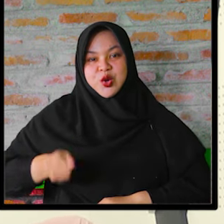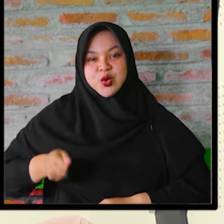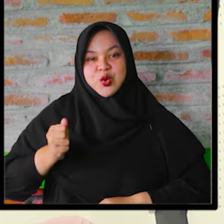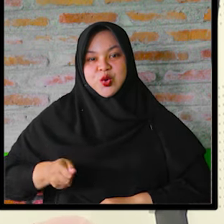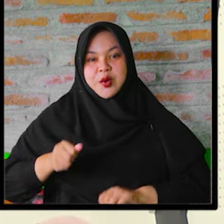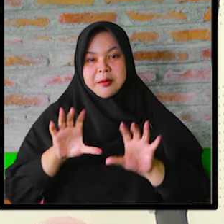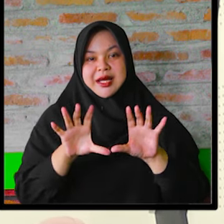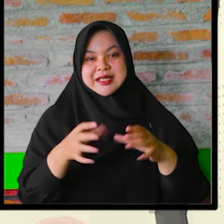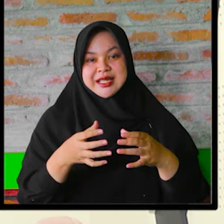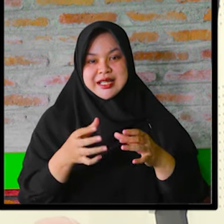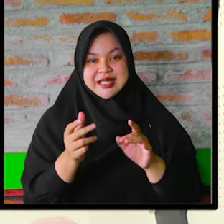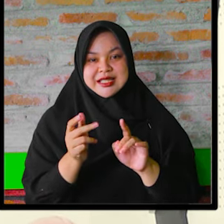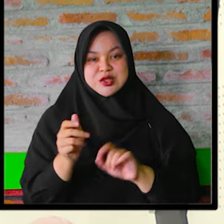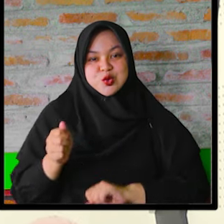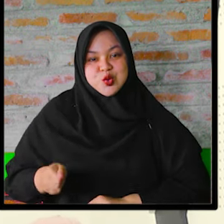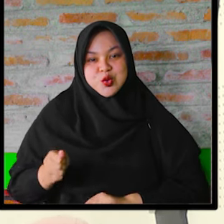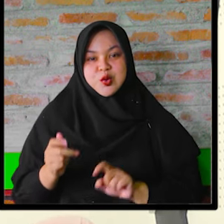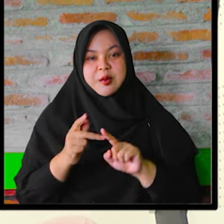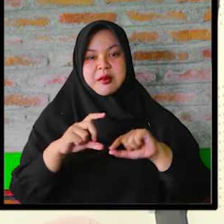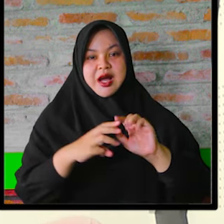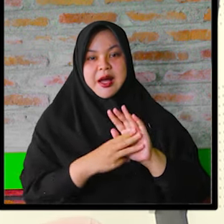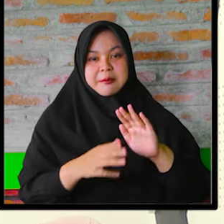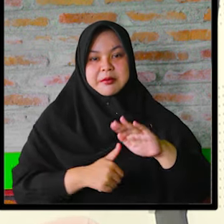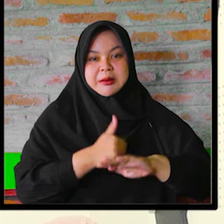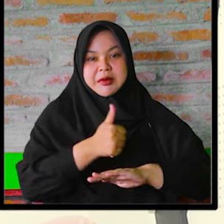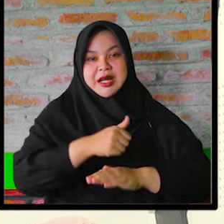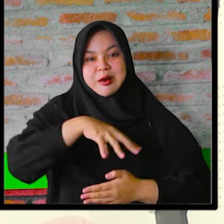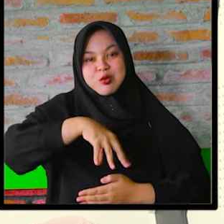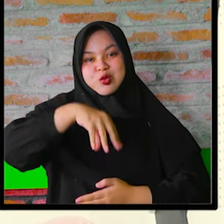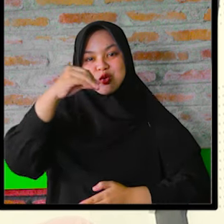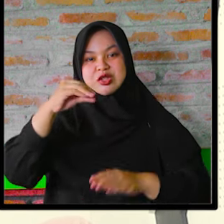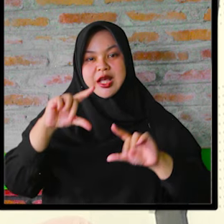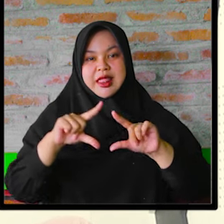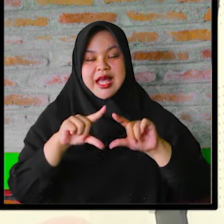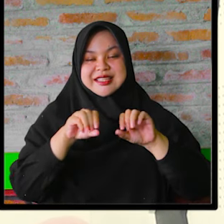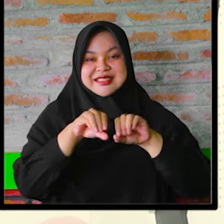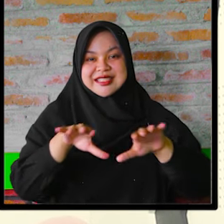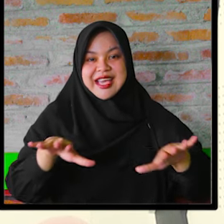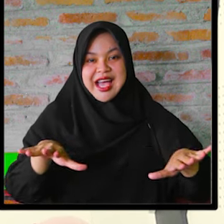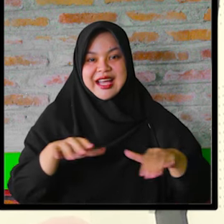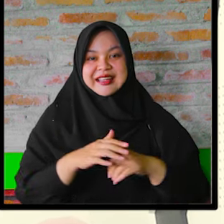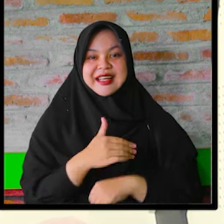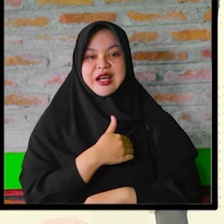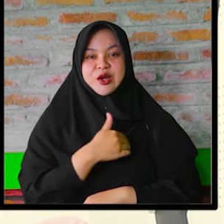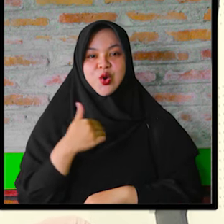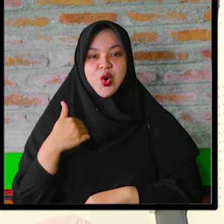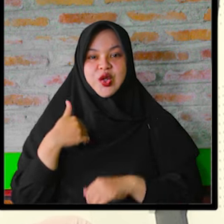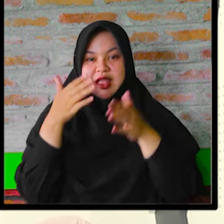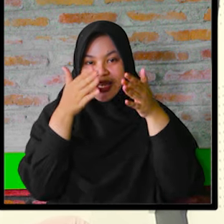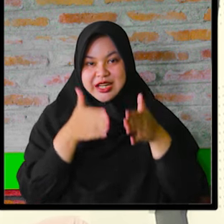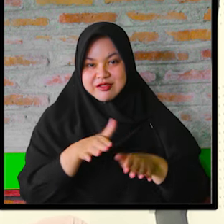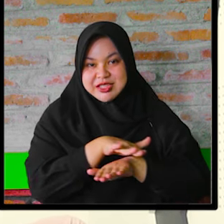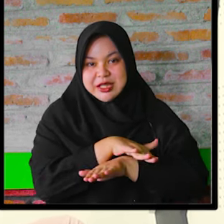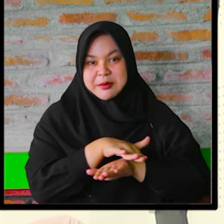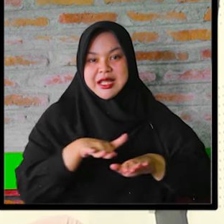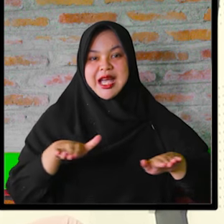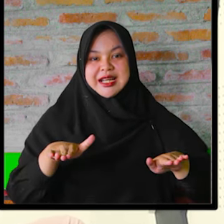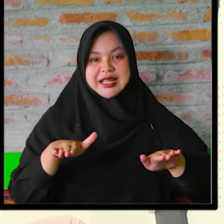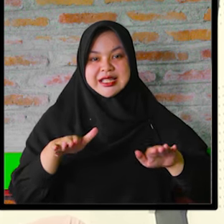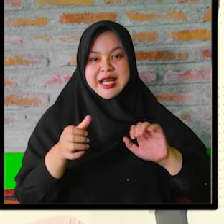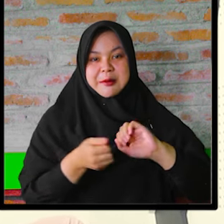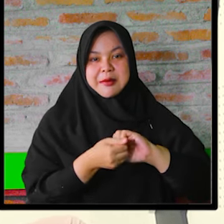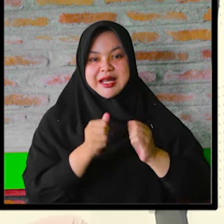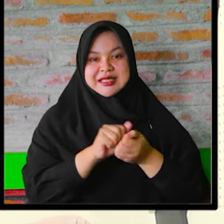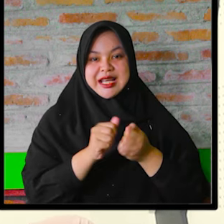hukum dan HAM pimpinan pusat Aisyah kemudian juga anggota divisi penyelesaian sengketa